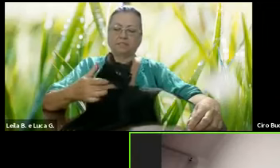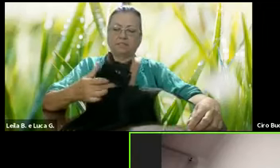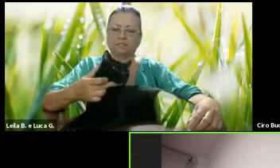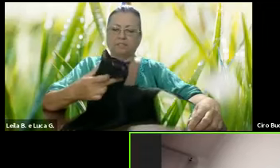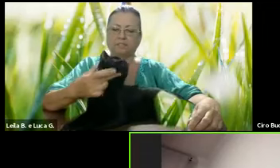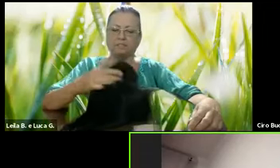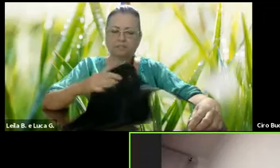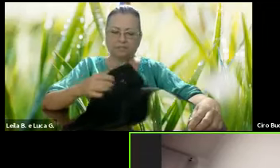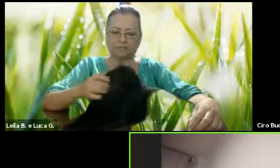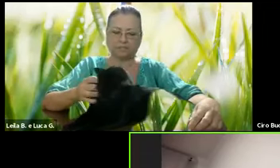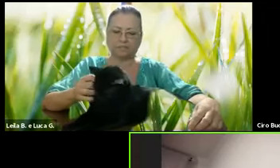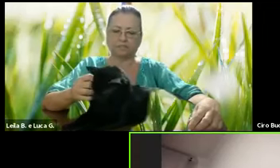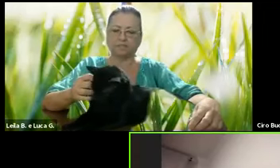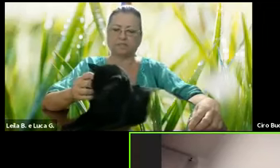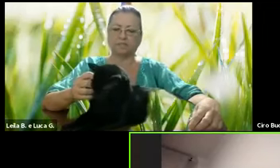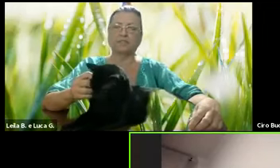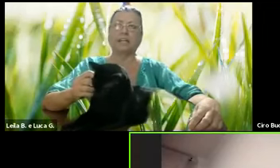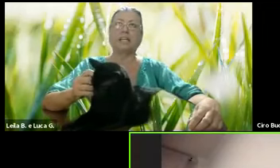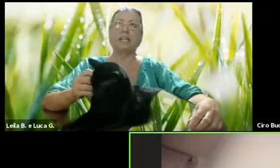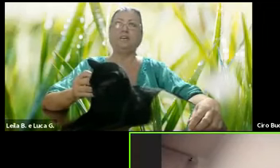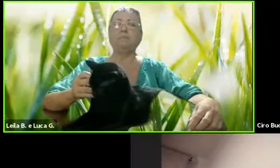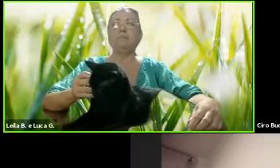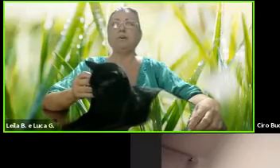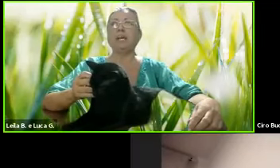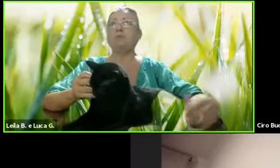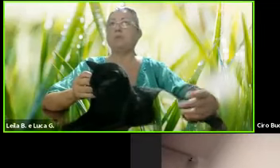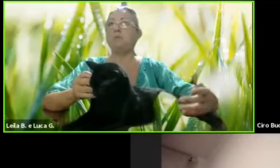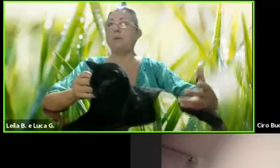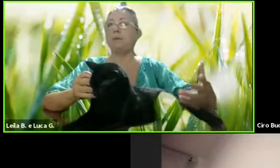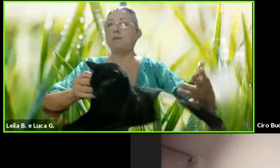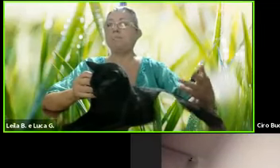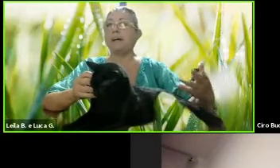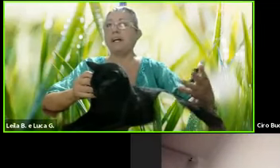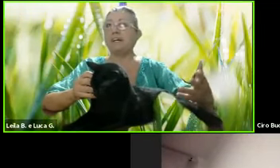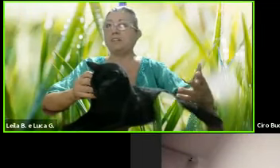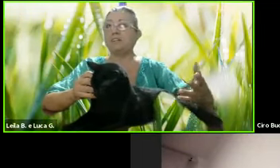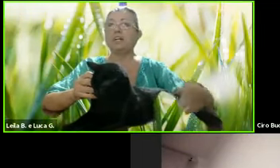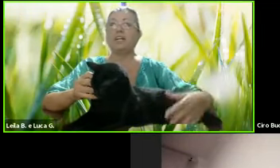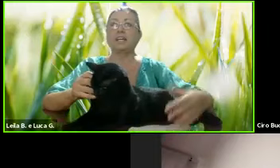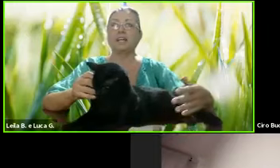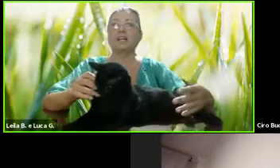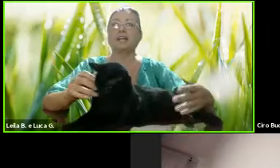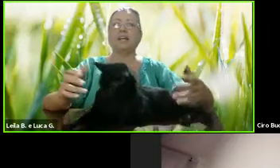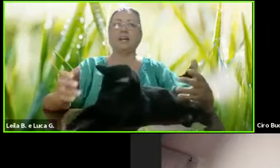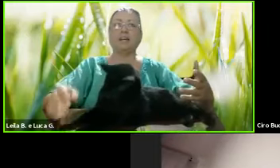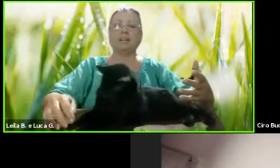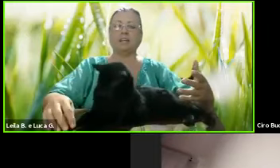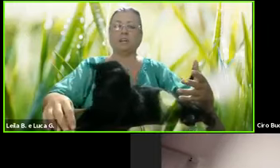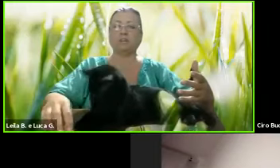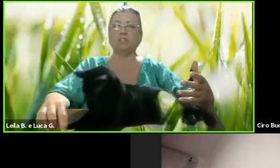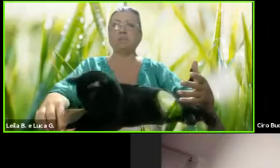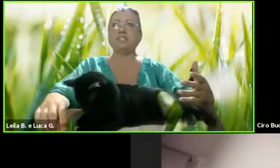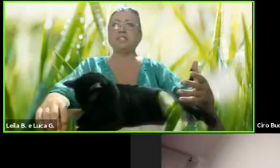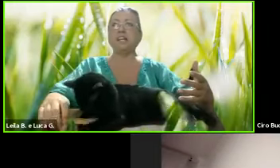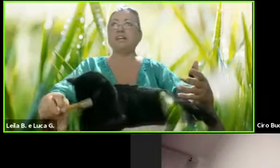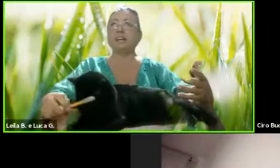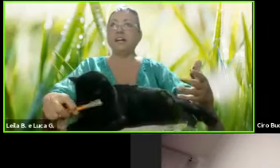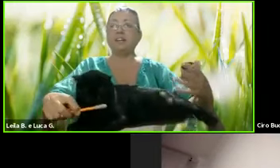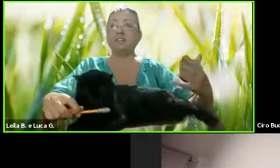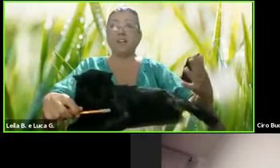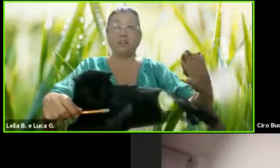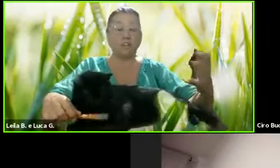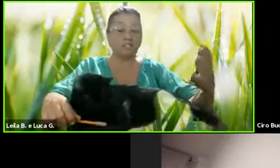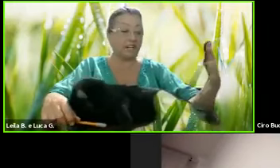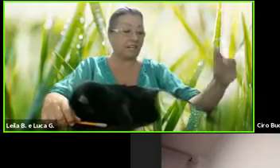un qualche cosa di nuovo. No, e poi come abbiamo imparato che il nostro pensiero